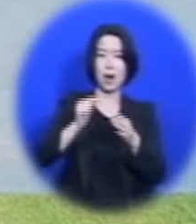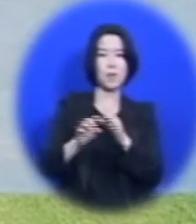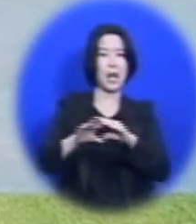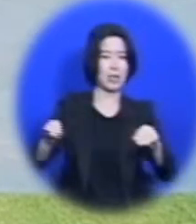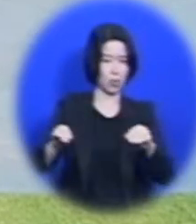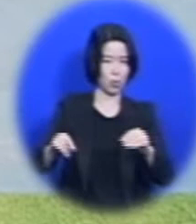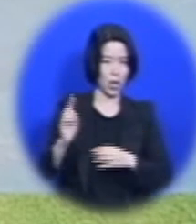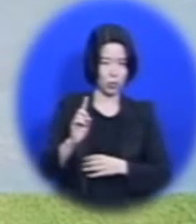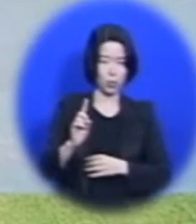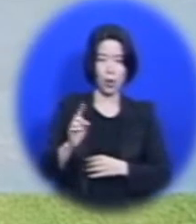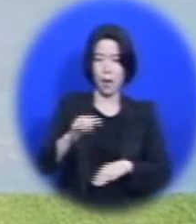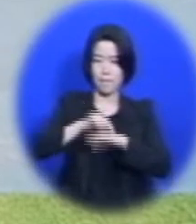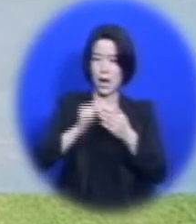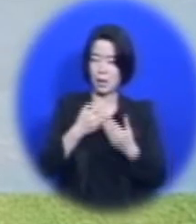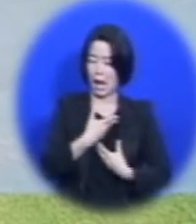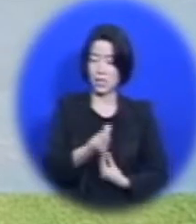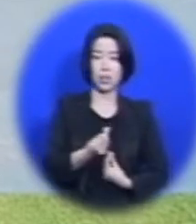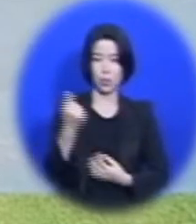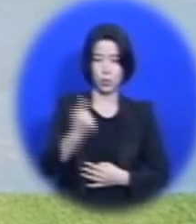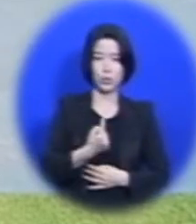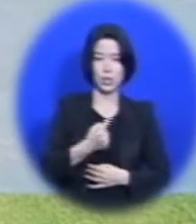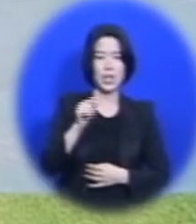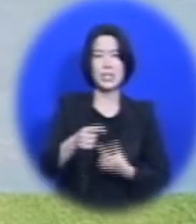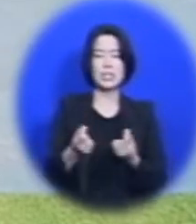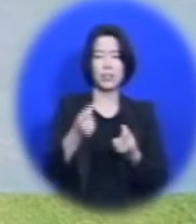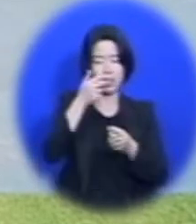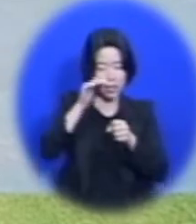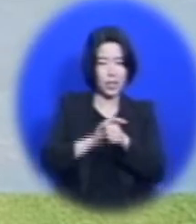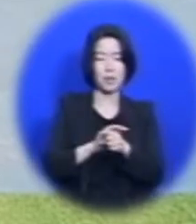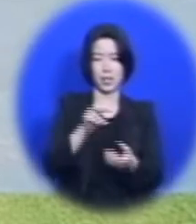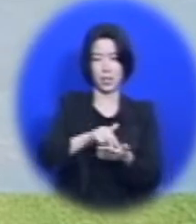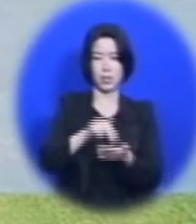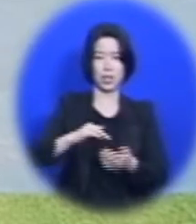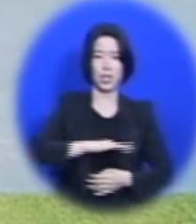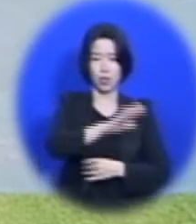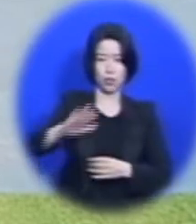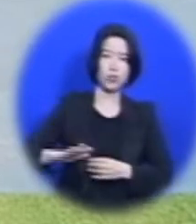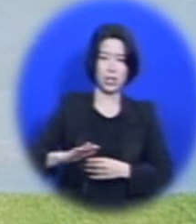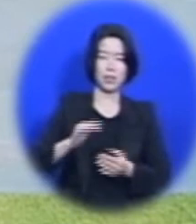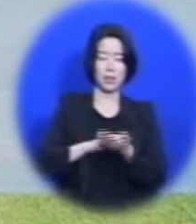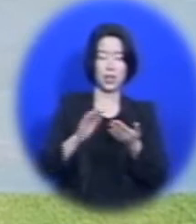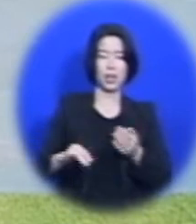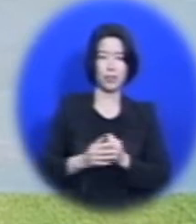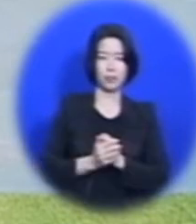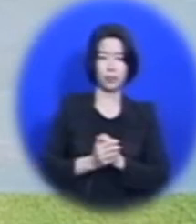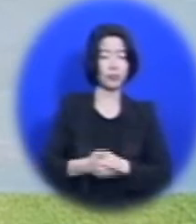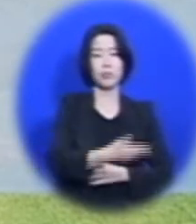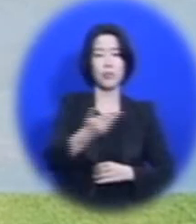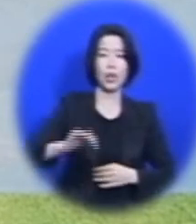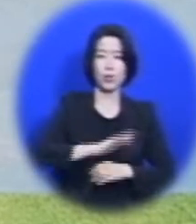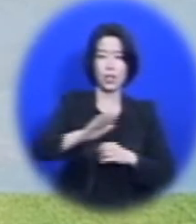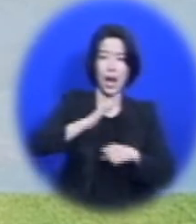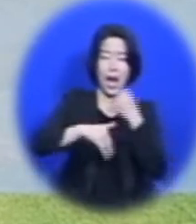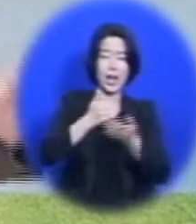되고 뭔가 마음의 안정이 오는 이런 기가 막힌 처지가 우리들이에요. 여러분, 우리가